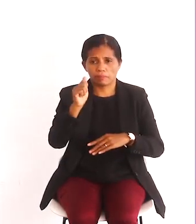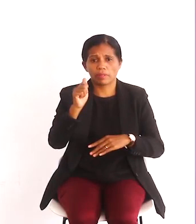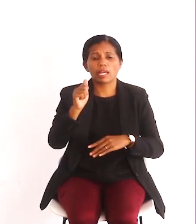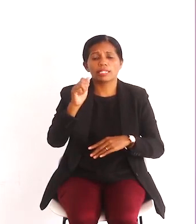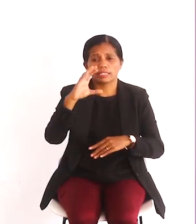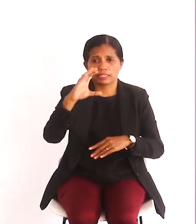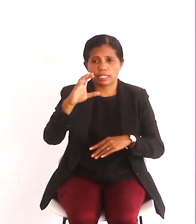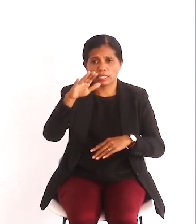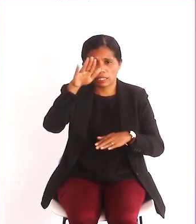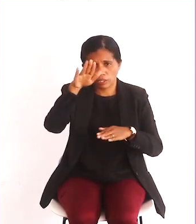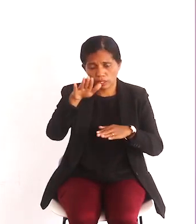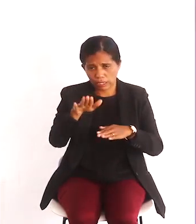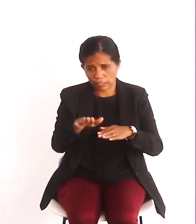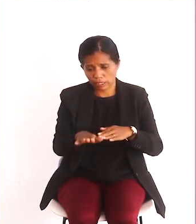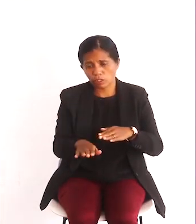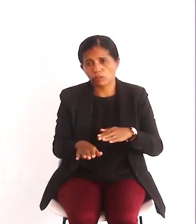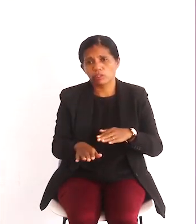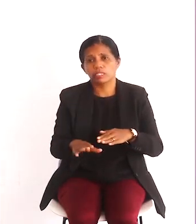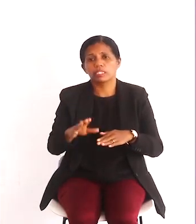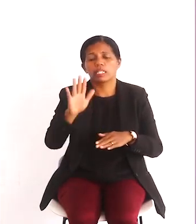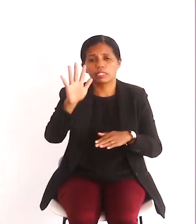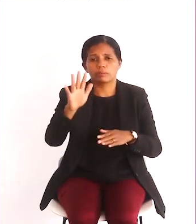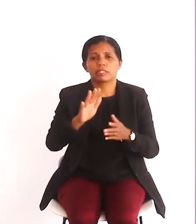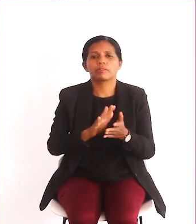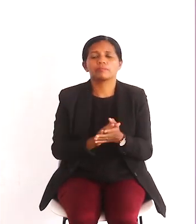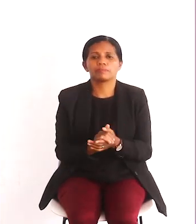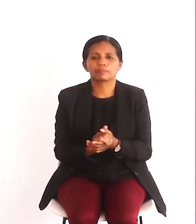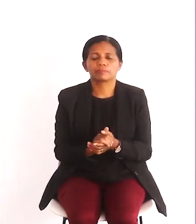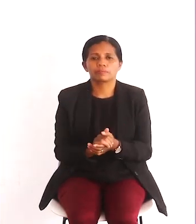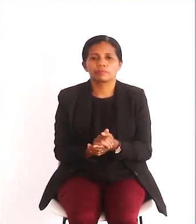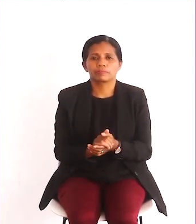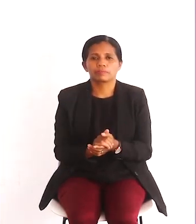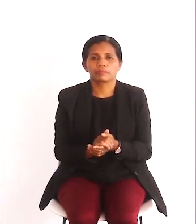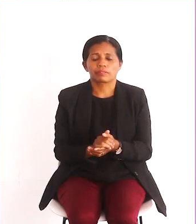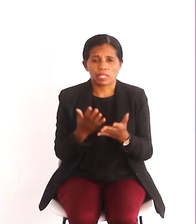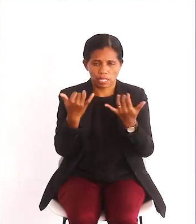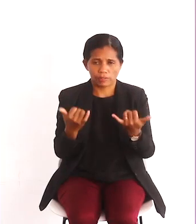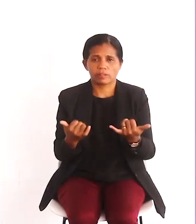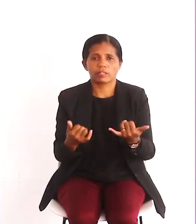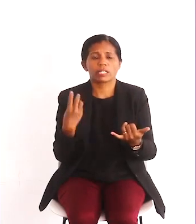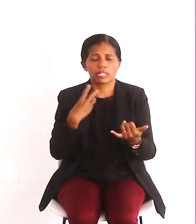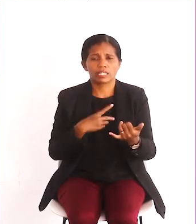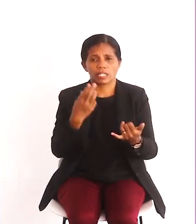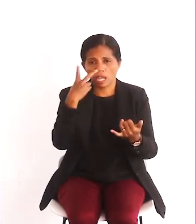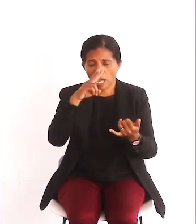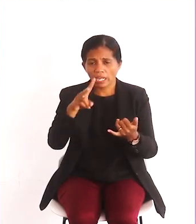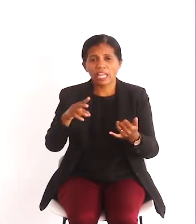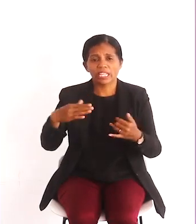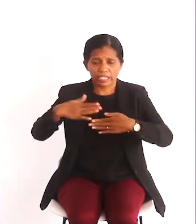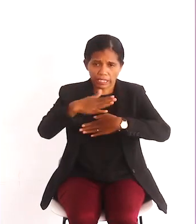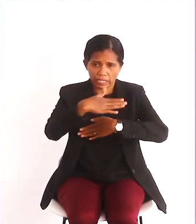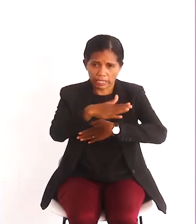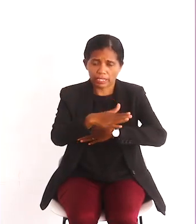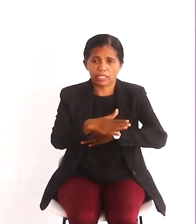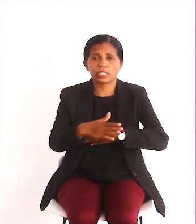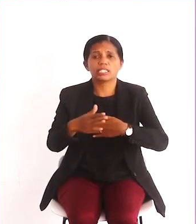Nune, ikan besik liu beleten ka zero iha figura C. Agora, se compara ikan ne, iha figura